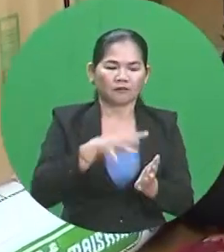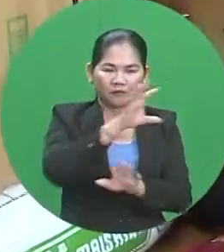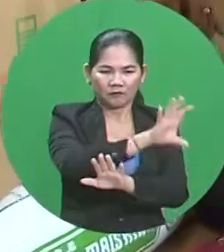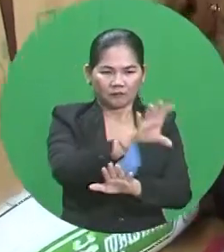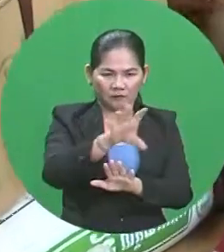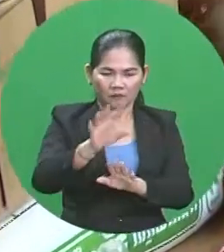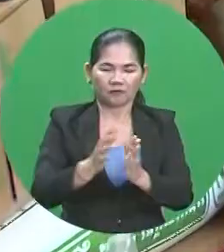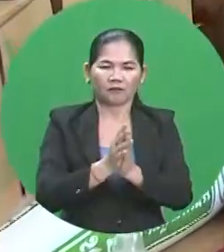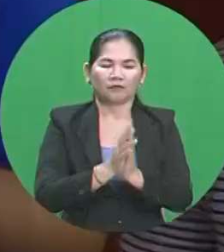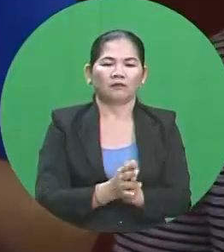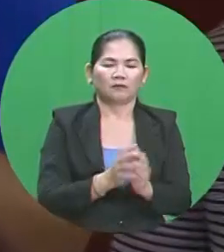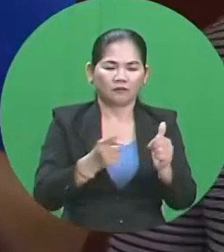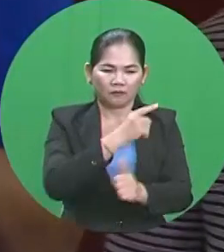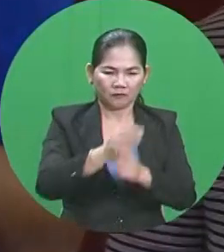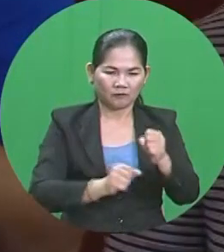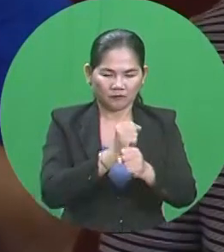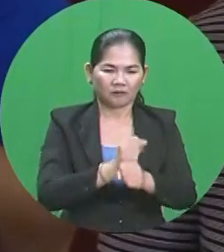ភូមិឃុំស្រុករាជធានីខេត្ត